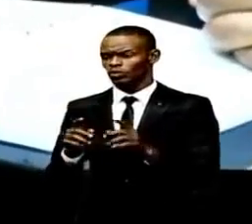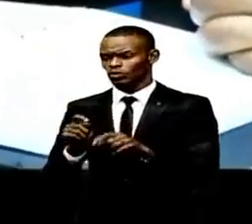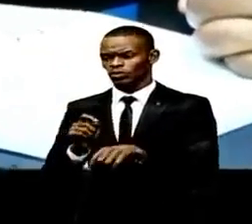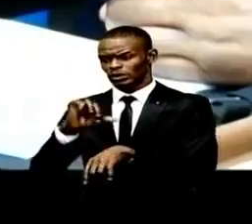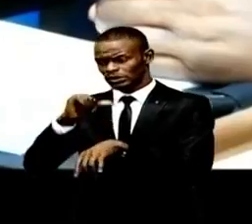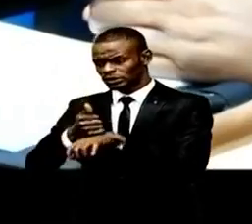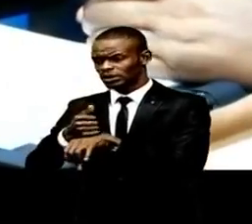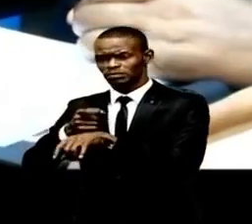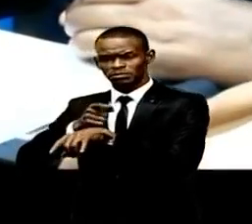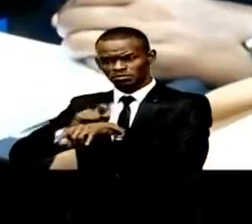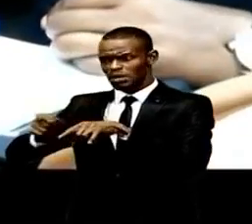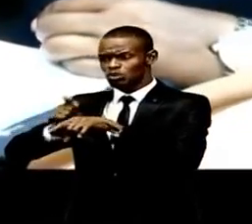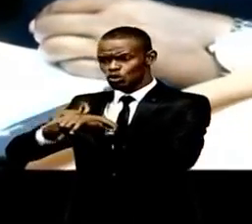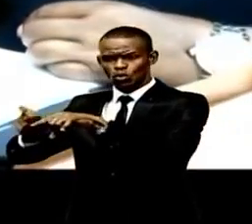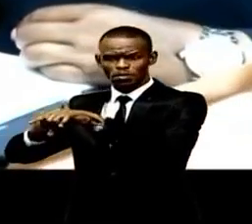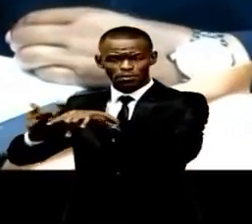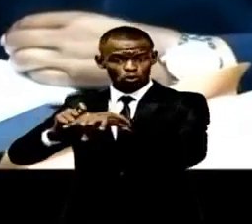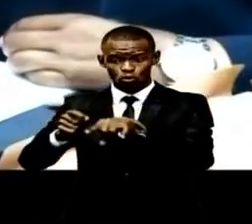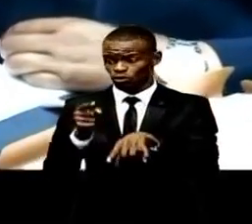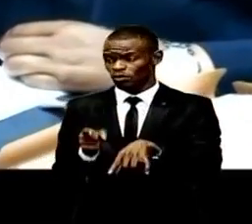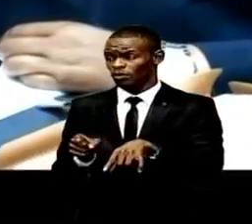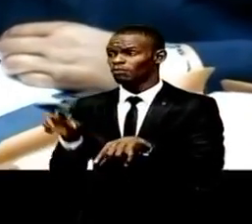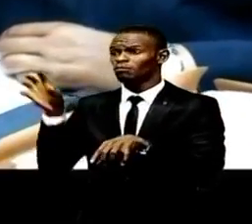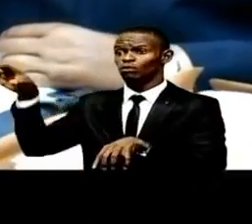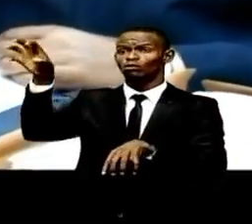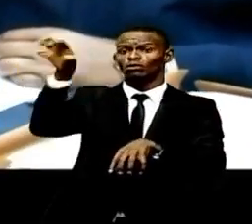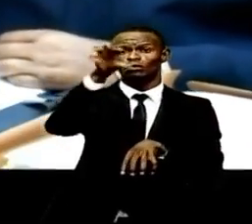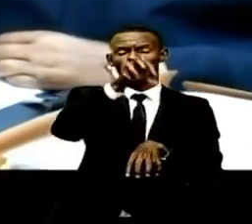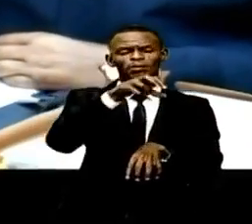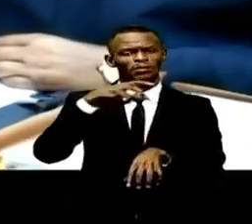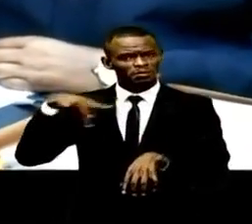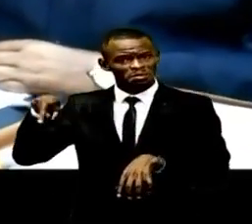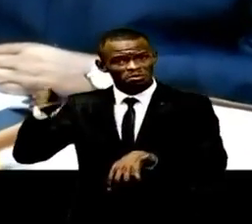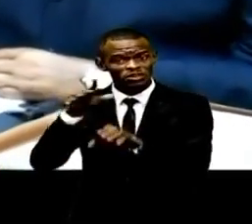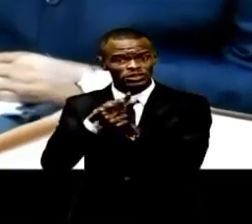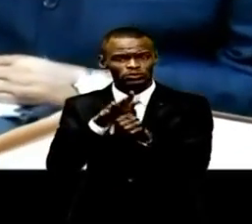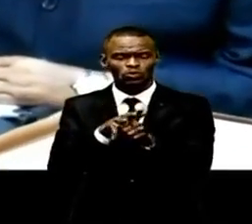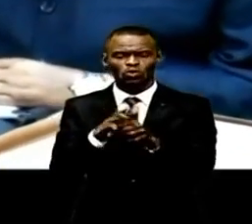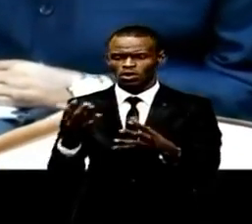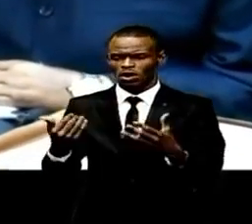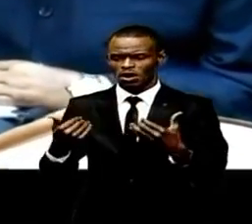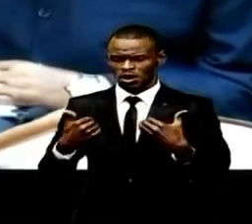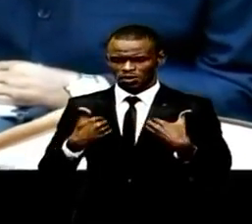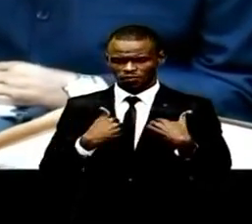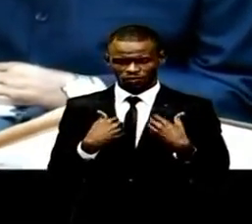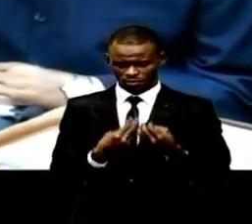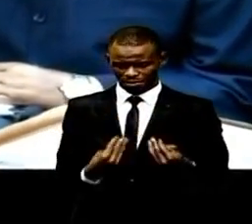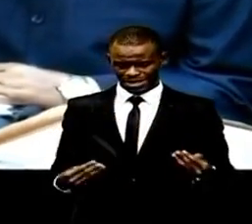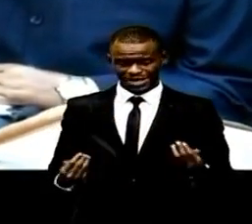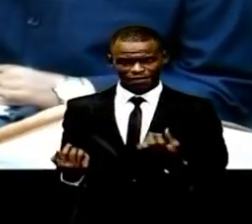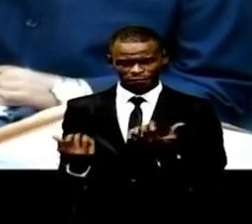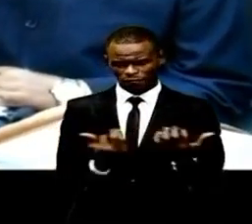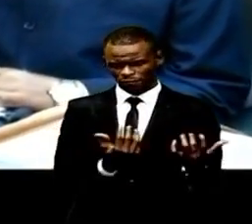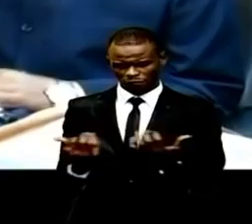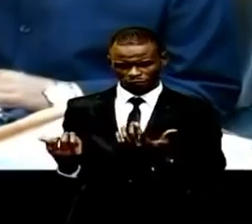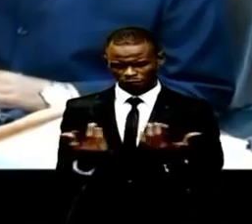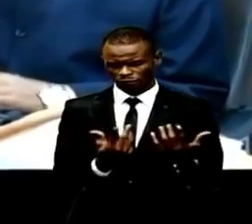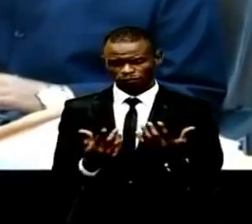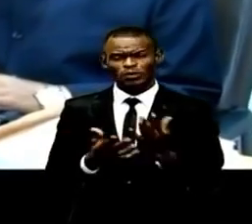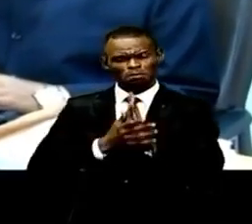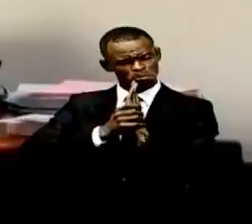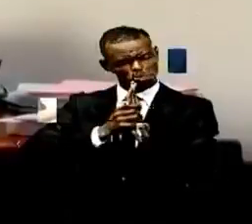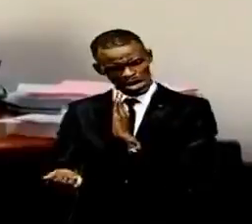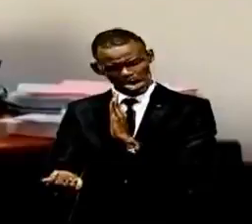les 13 provinces du pôle ouest. Acquérir des équipements informatiques conformes et nécessaires à la bonne mise en œuvre du